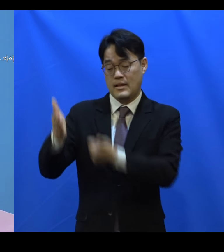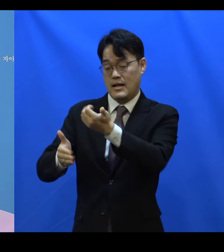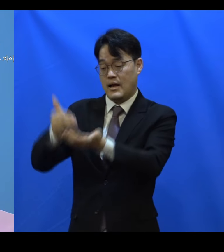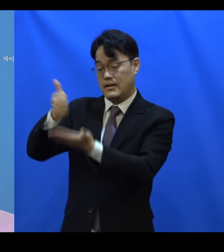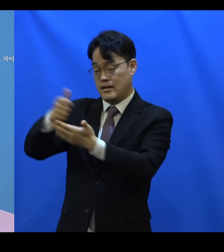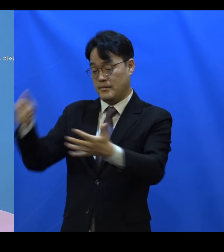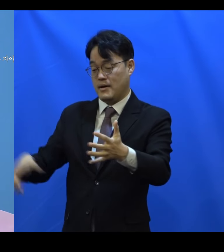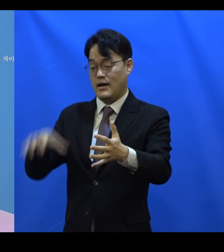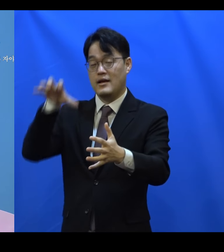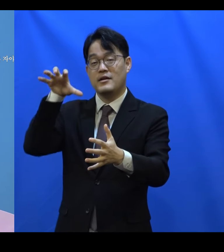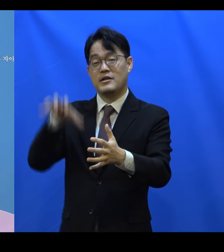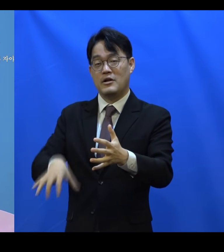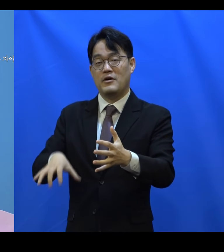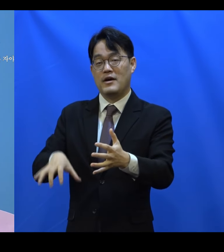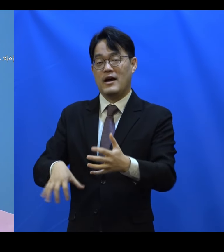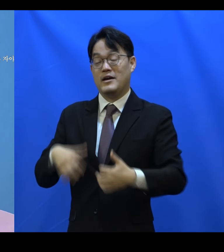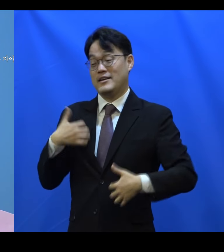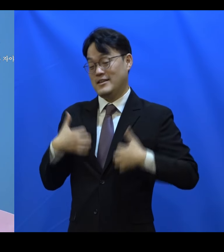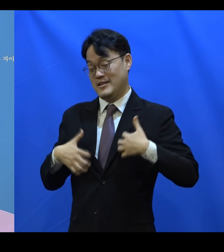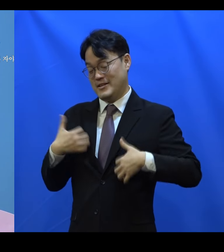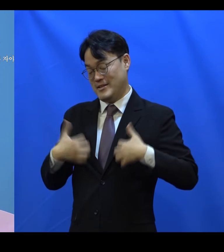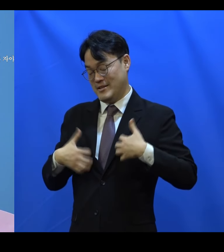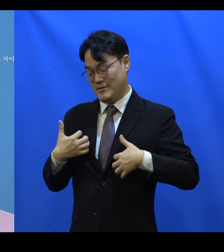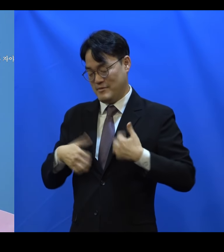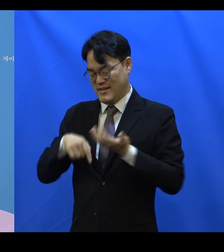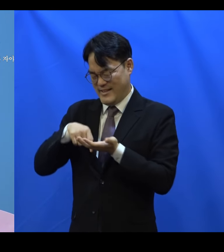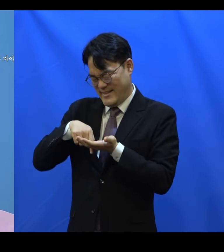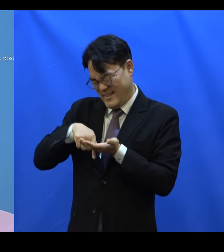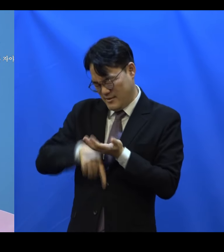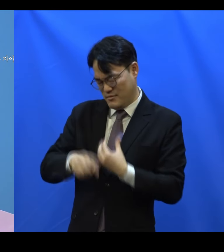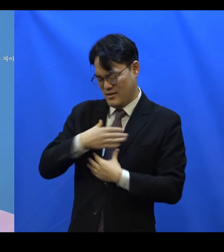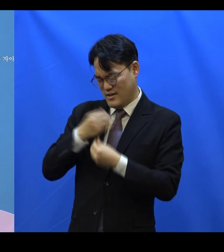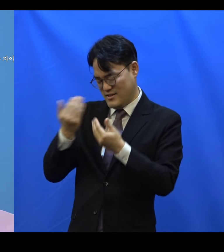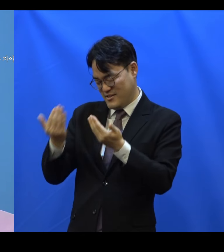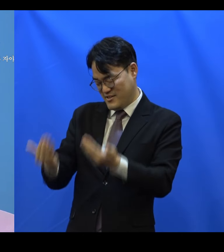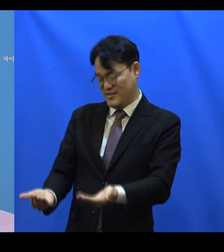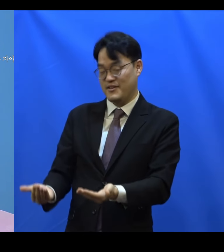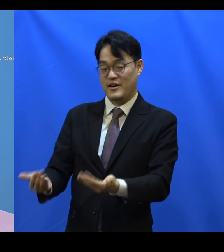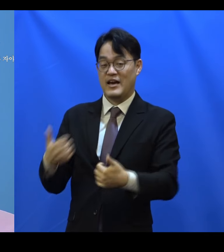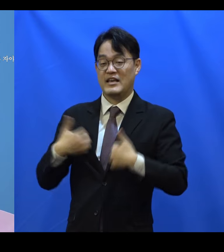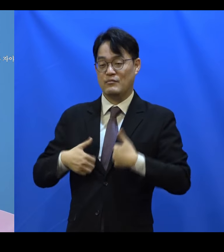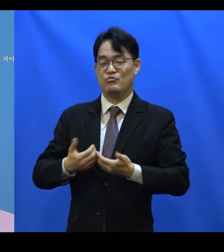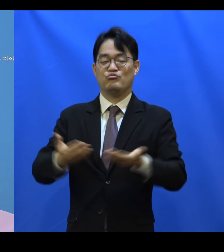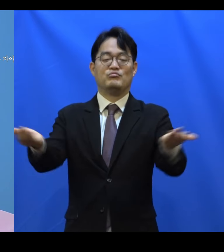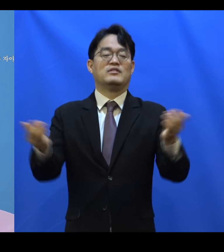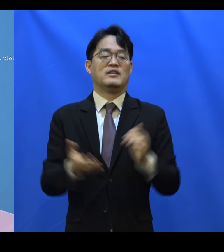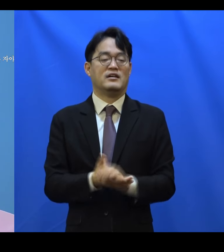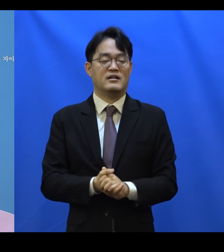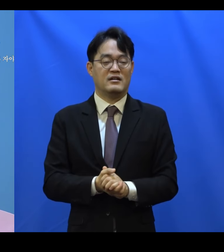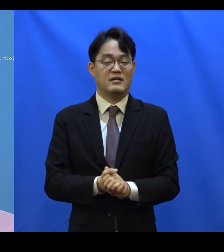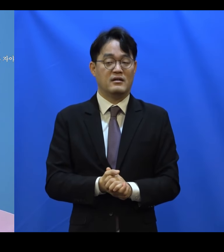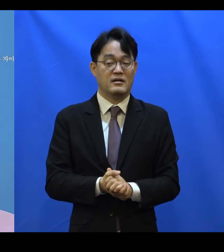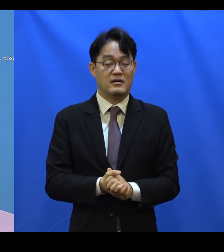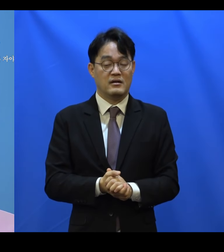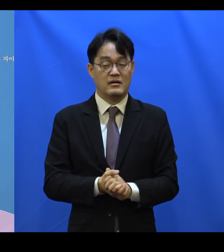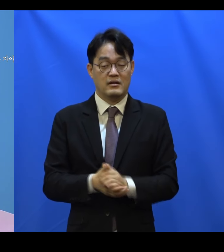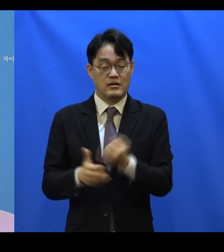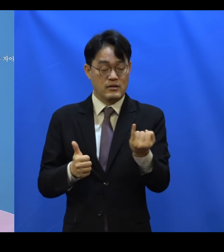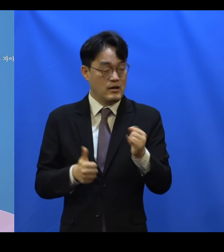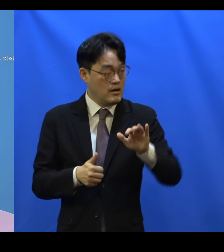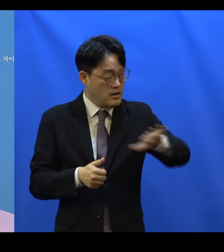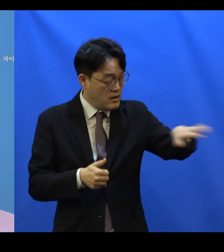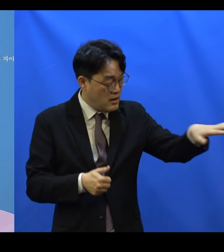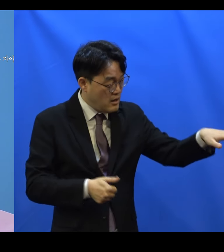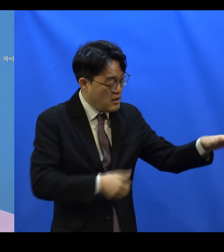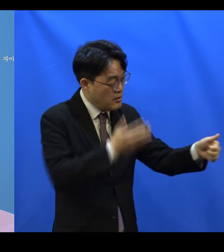안식은 어떤 것보다 큰 기쁨을 주는 것입니다. 이제 예루살렘의 딸들에게 부탁으로